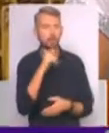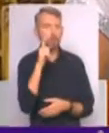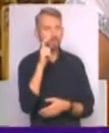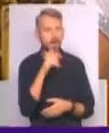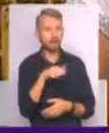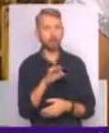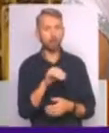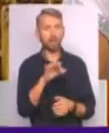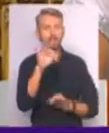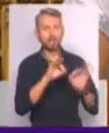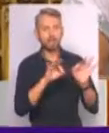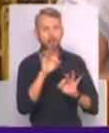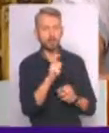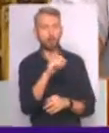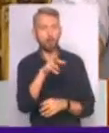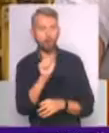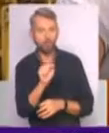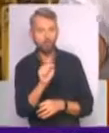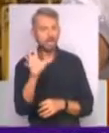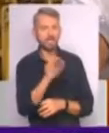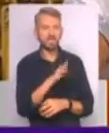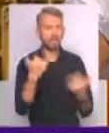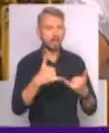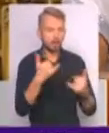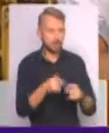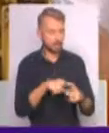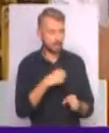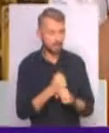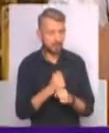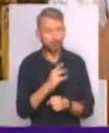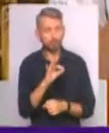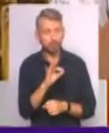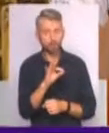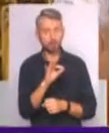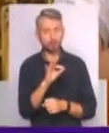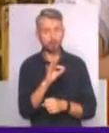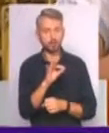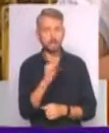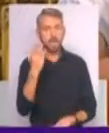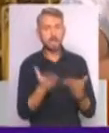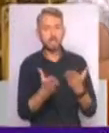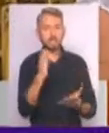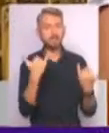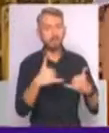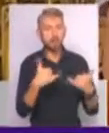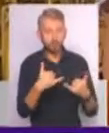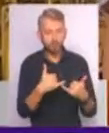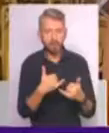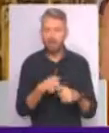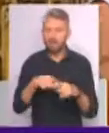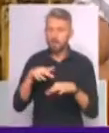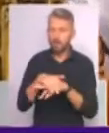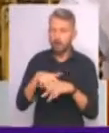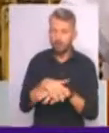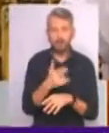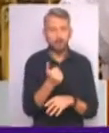так. То індекс Хома. Не всі лабораторії це, допустим, роблять, но... Если в лаборатории где-то не делается,